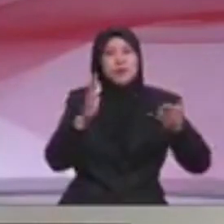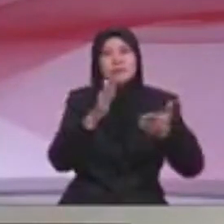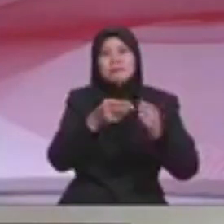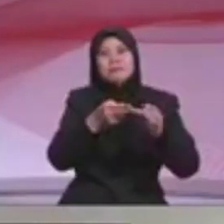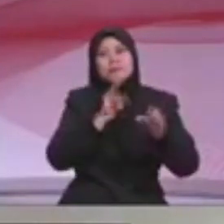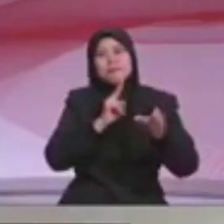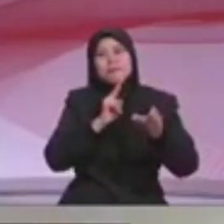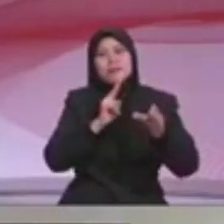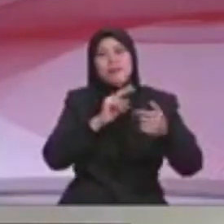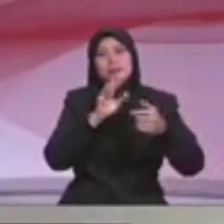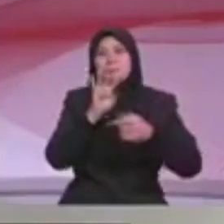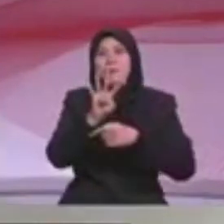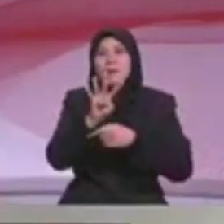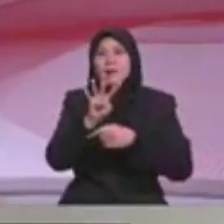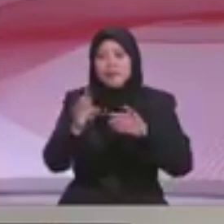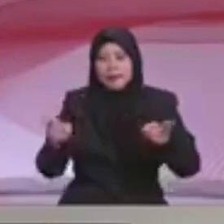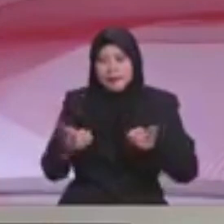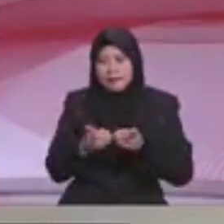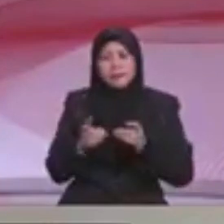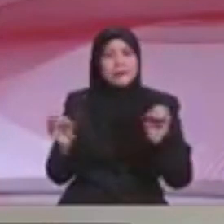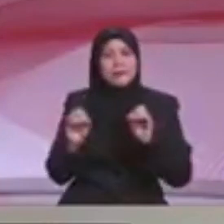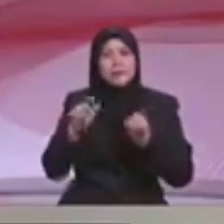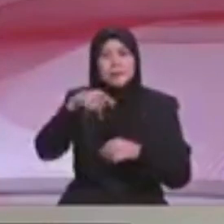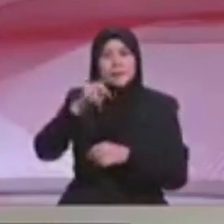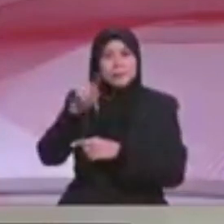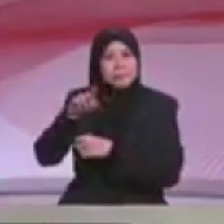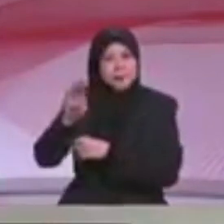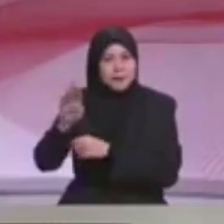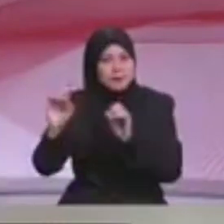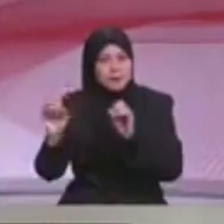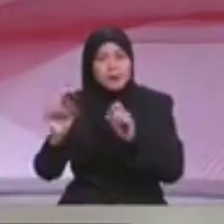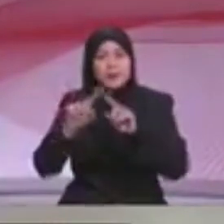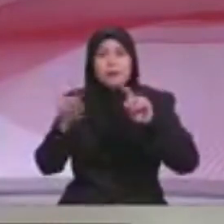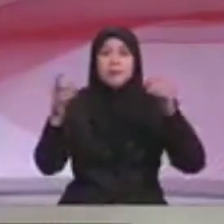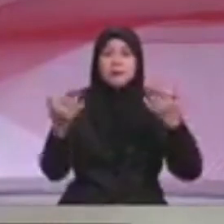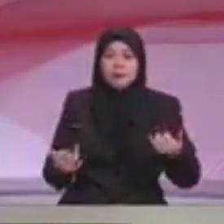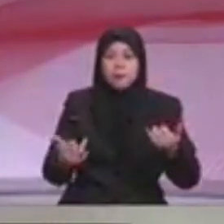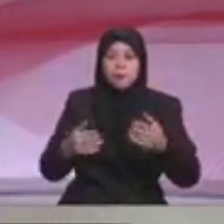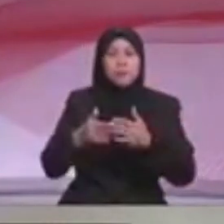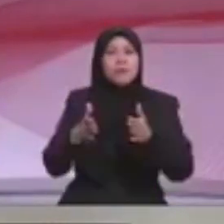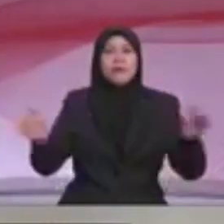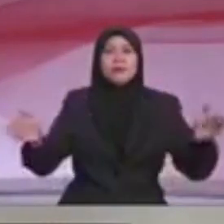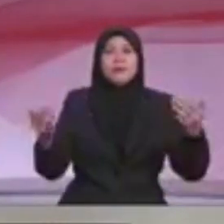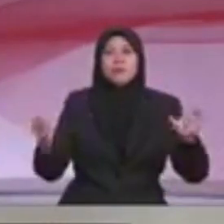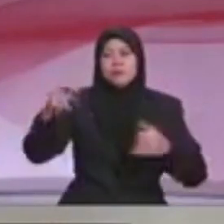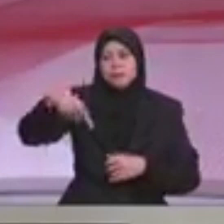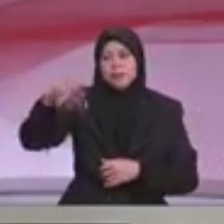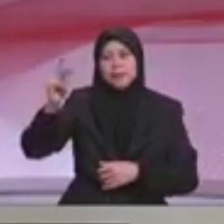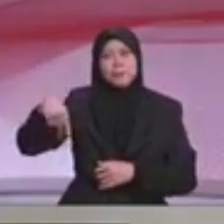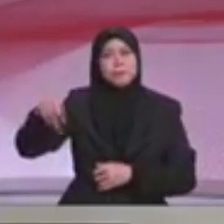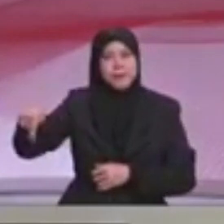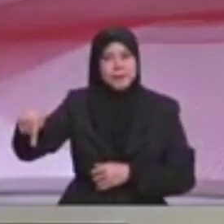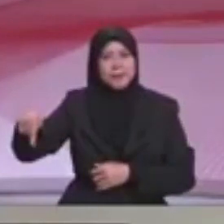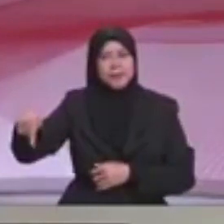Jadi ada empat daerah dah tidak dikenakan PKPB. Jadi sekarang ni semakin luas kawasan PKPB tersebut.